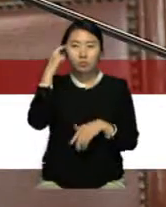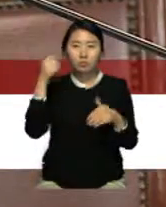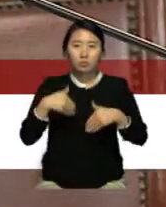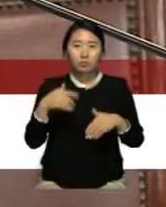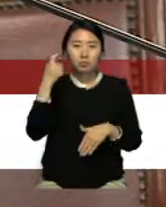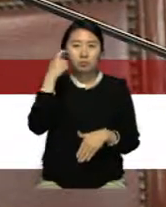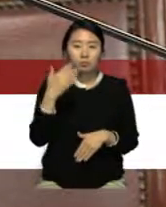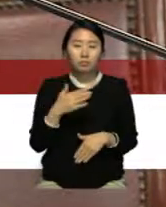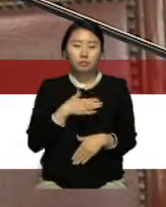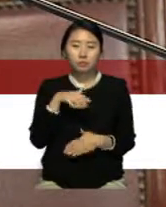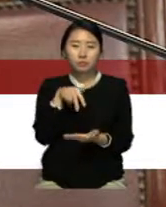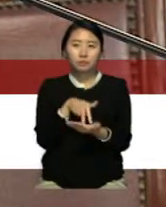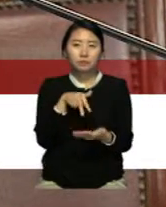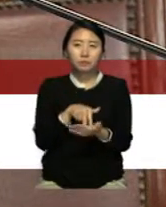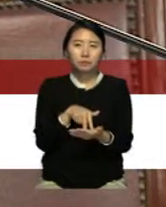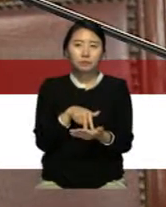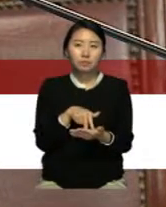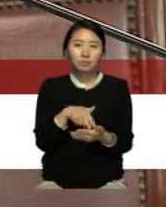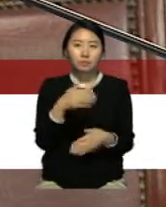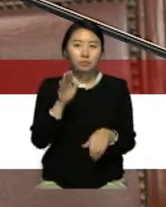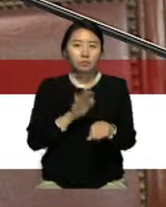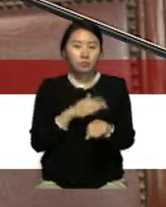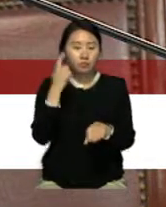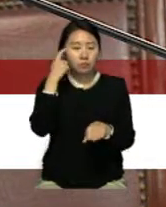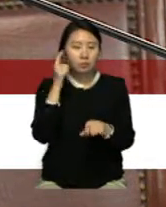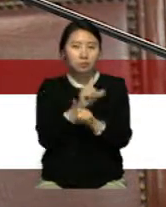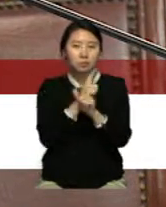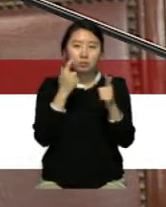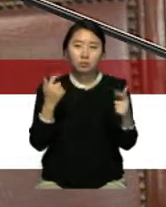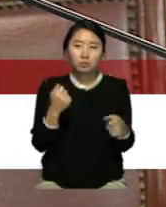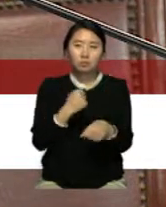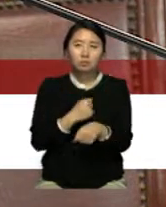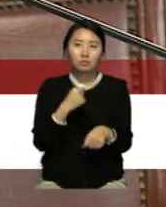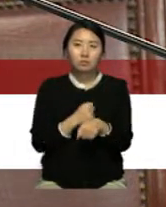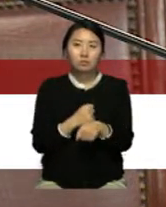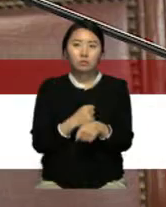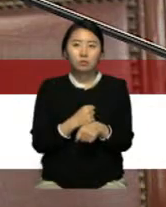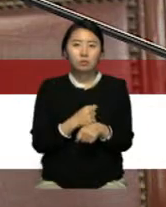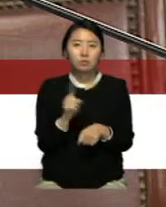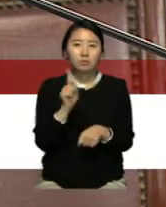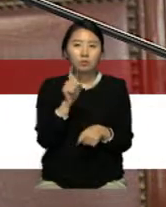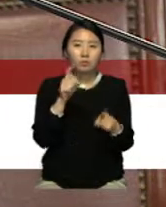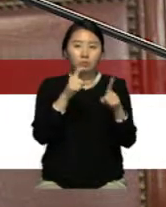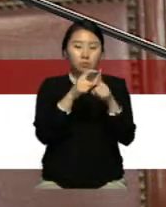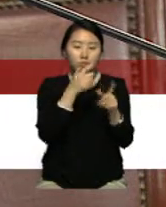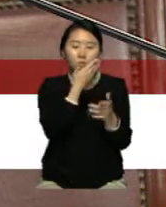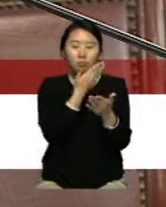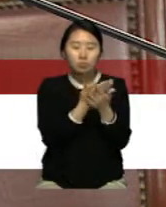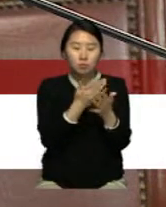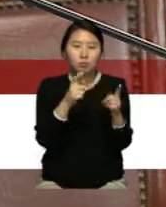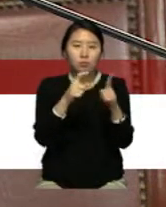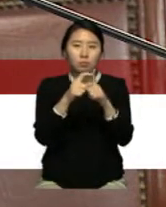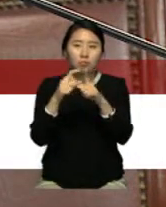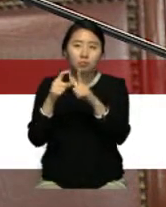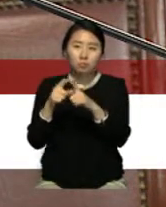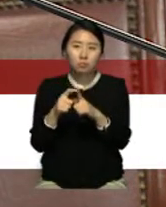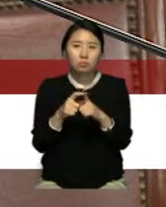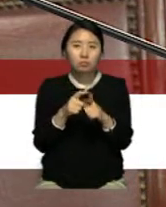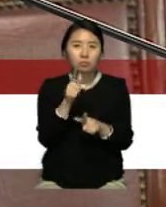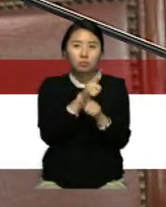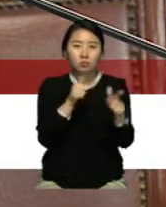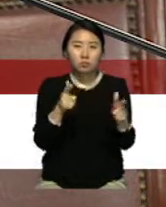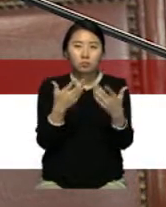제 입장에서는 못했다고 생각하지 않습니다. 아, 하나하나? 또 특히 중요한 것은 이러한